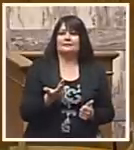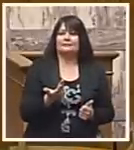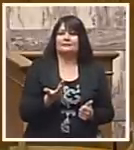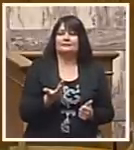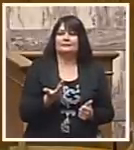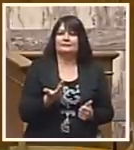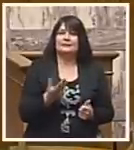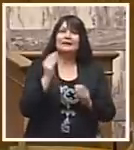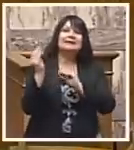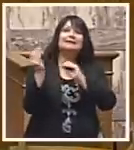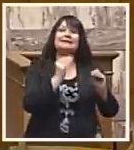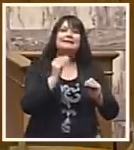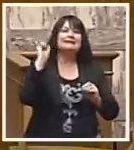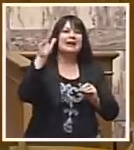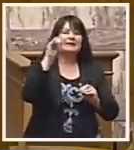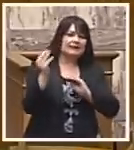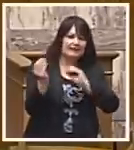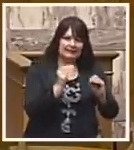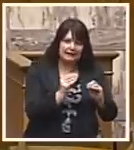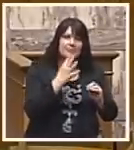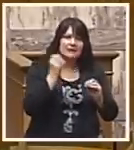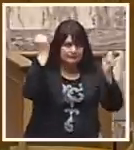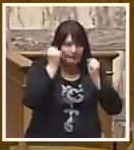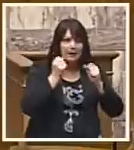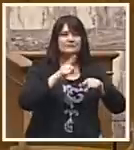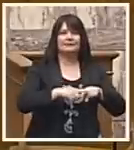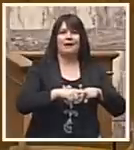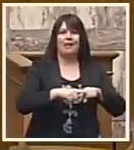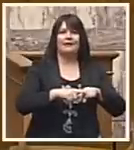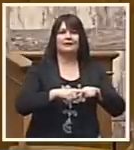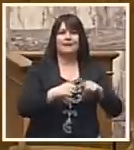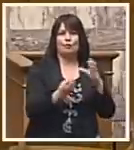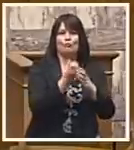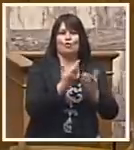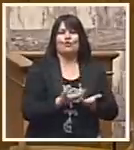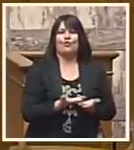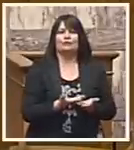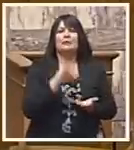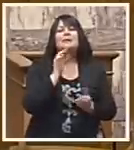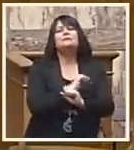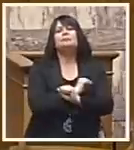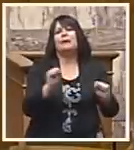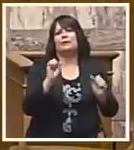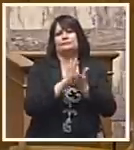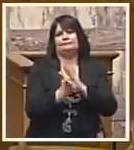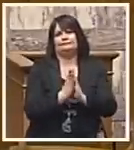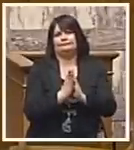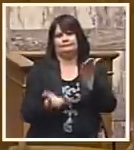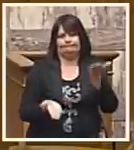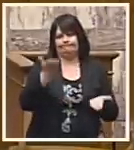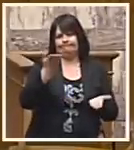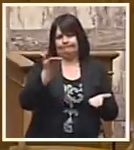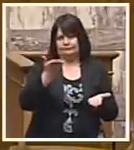εισαγωγές ξένων προϊόντων σε βάρος των ελληνικών. Δηλαδή θα τεινάξει στον αέρα και πάλι το ισοζύγιο